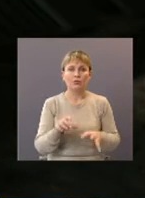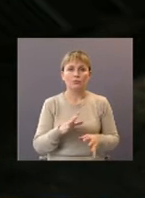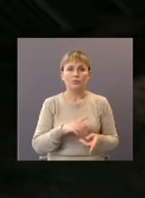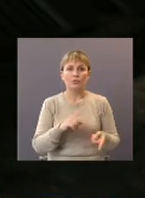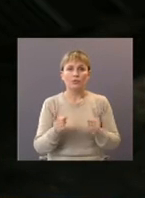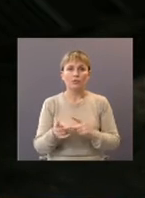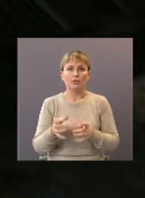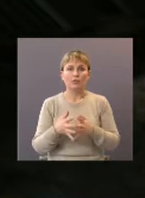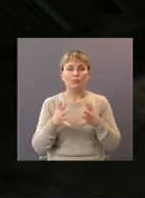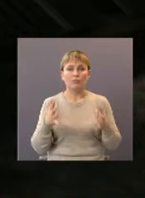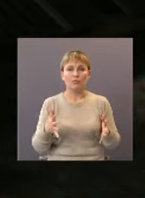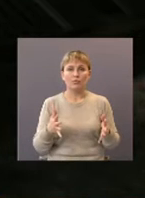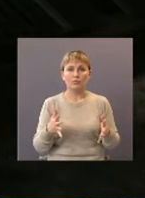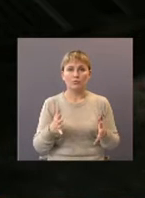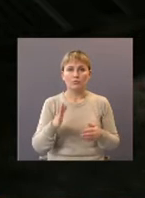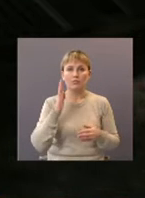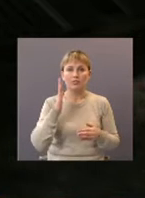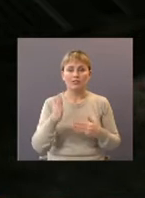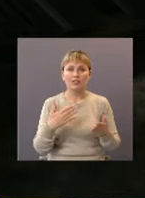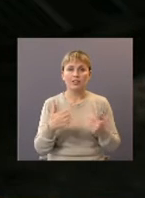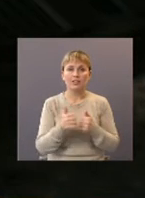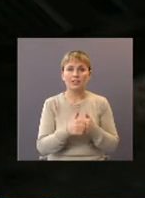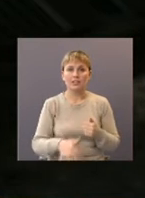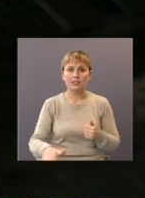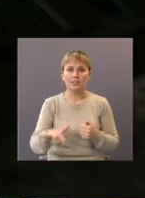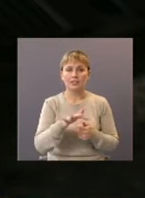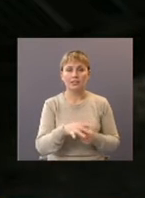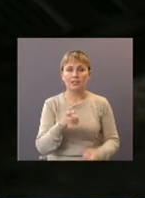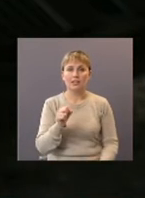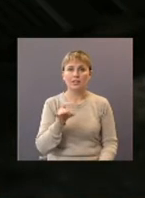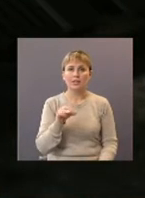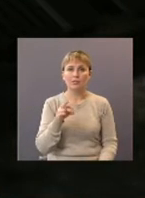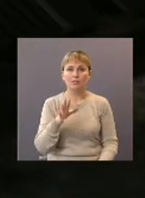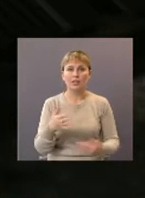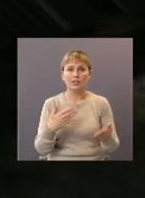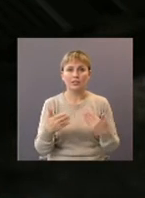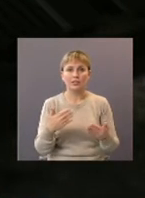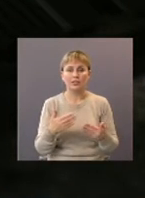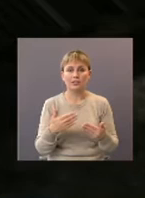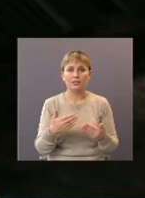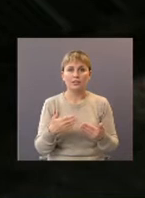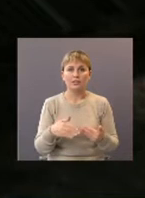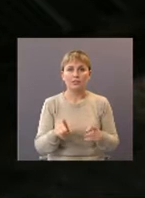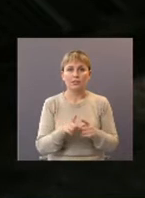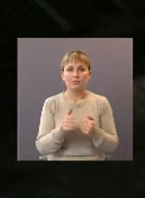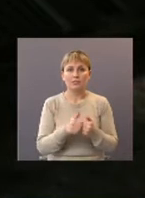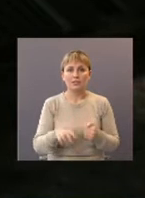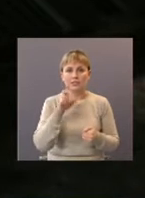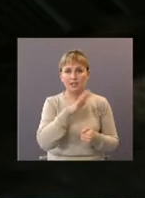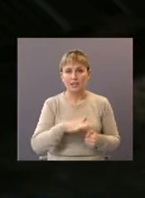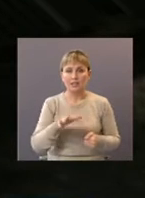переход на большую лояльность и прагматизм в отношениях с соседями. А при Каримове мы знаем, то, что отношения, особенно с такими соседними странами,